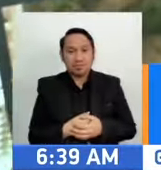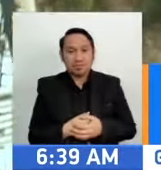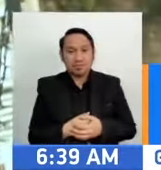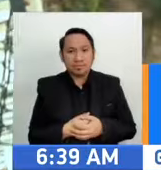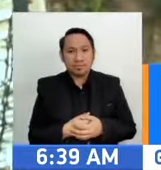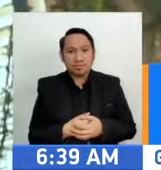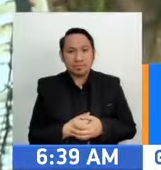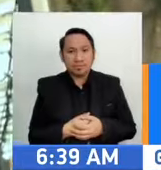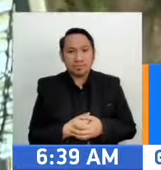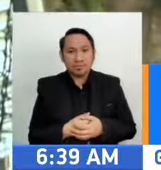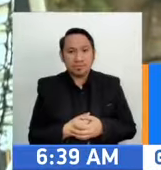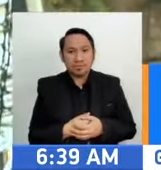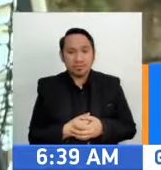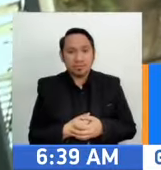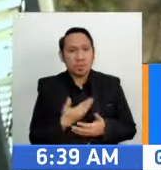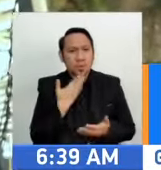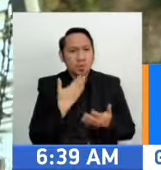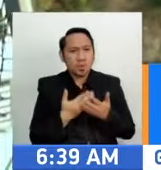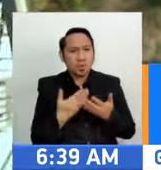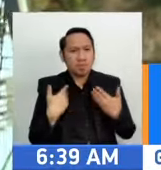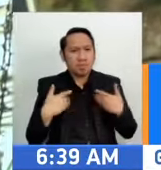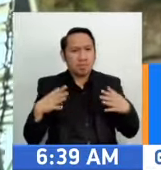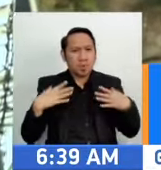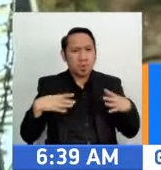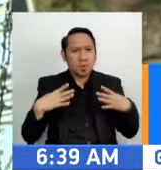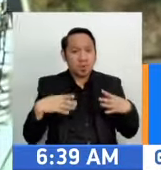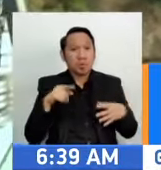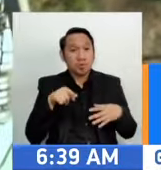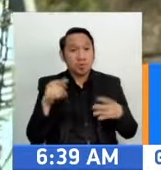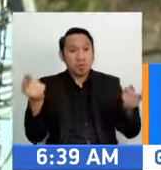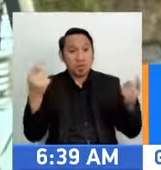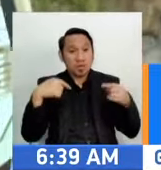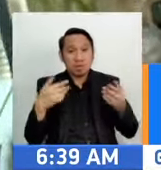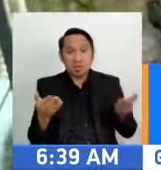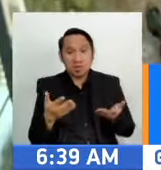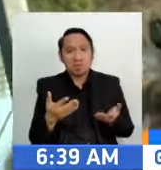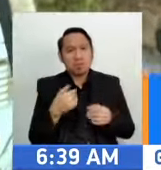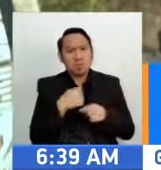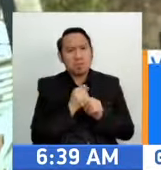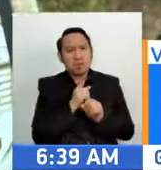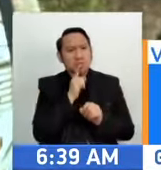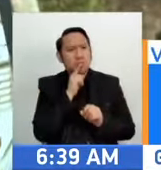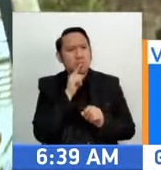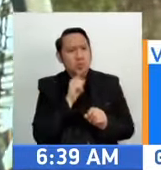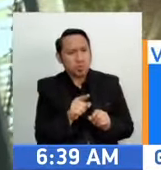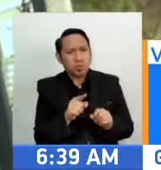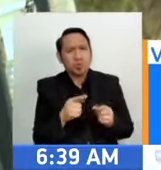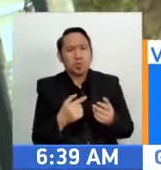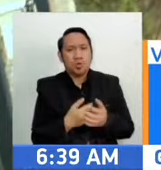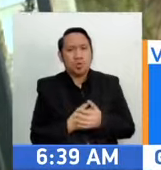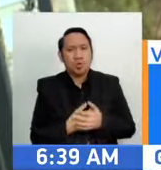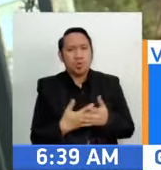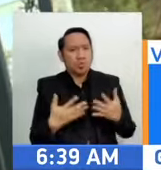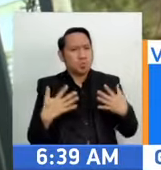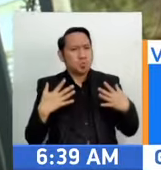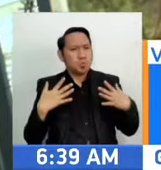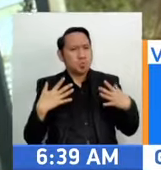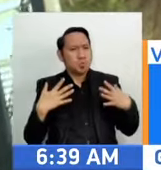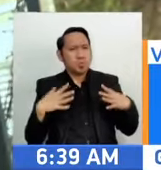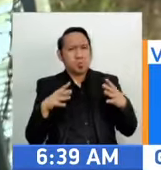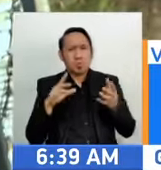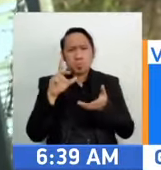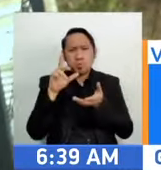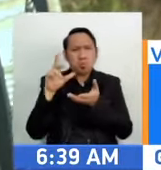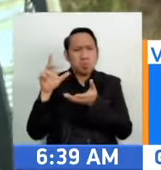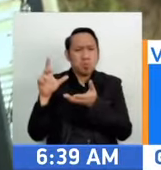lang naka-outfit ako. Naku, pag pumunta kayo dito mga kapuso, siguraduhin yung mag-outfit kayo, mag-aesthetic. Kasi yeah, marami silang view dito.